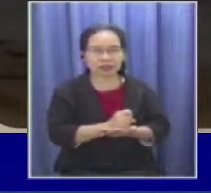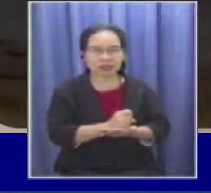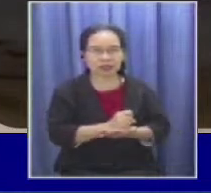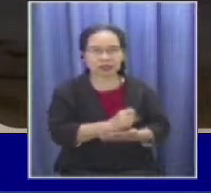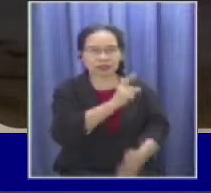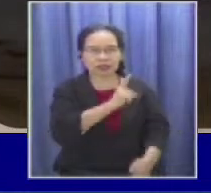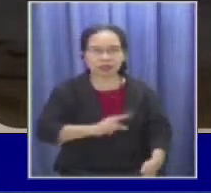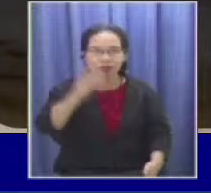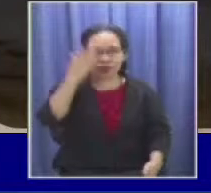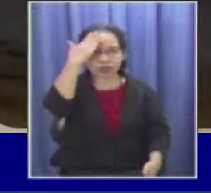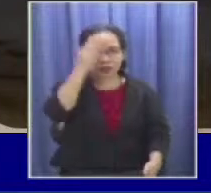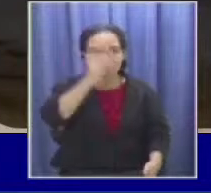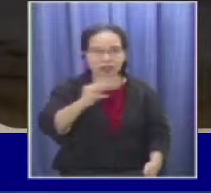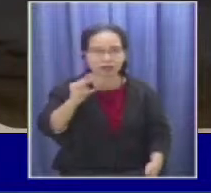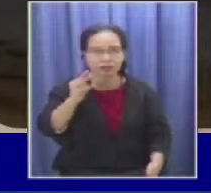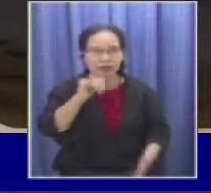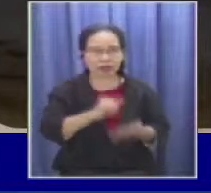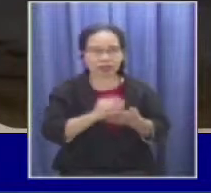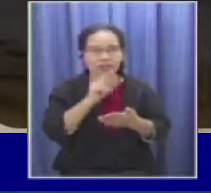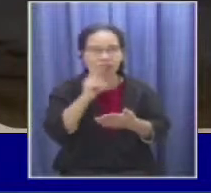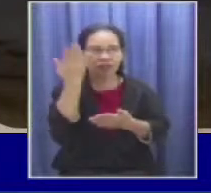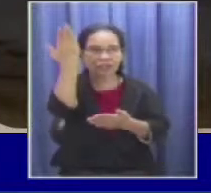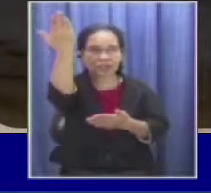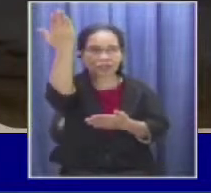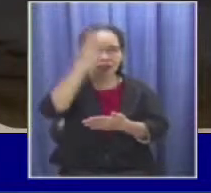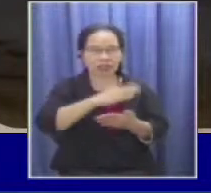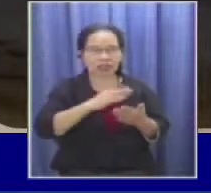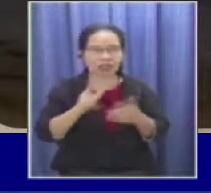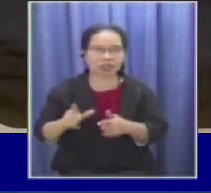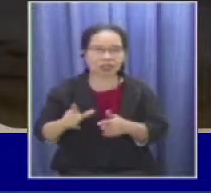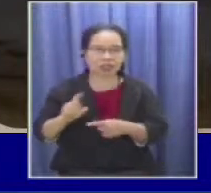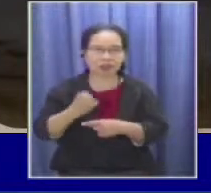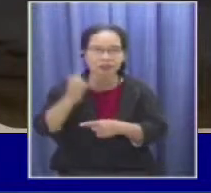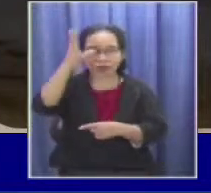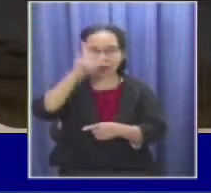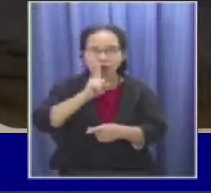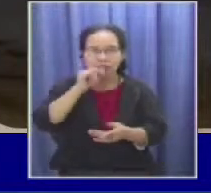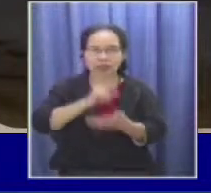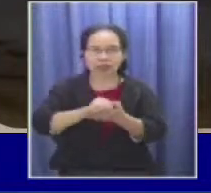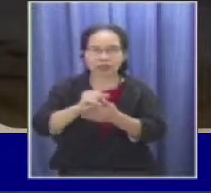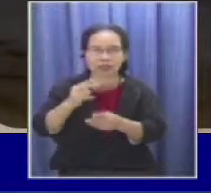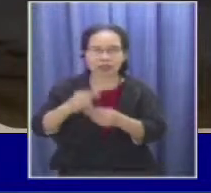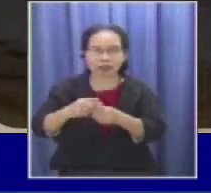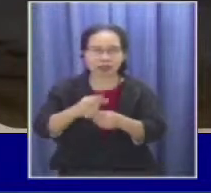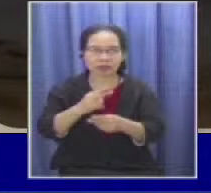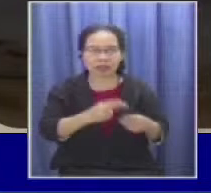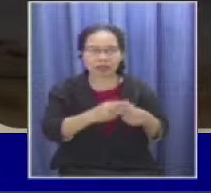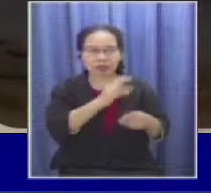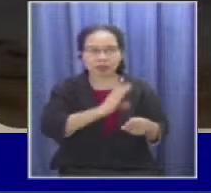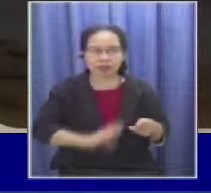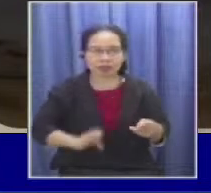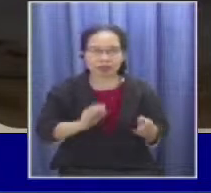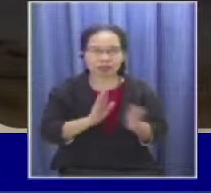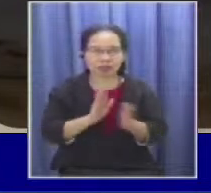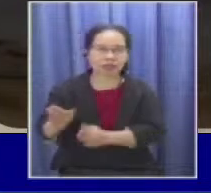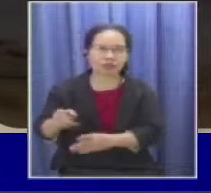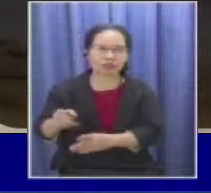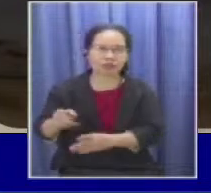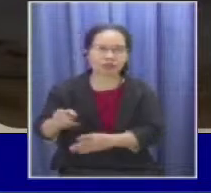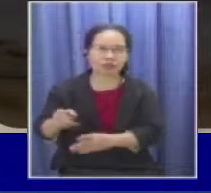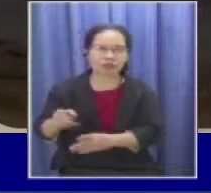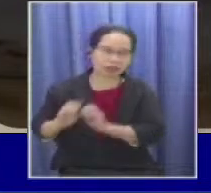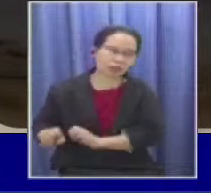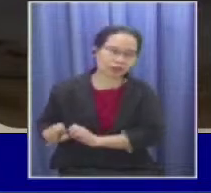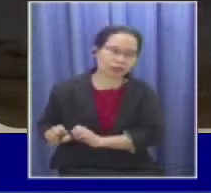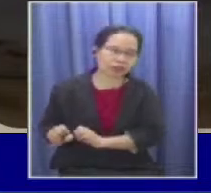ho pintin kura nsɔano yi Awurade nim wɔna wɔyɛ ne deɛ ɛne ma wo biara ɔbɔ Awurade din ɛntwe ne